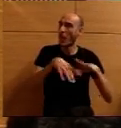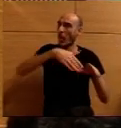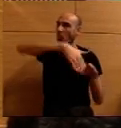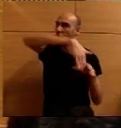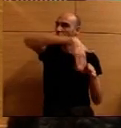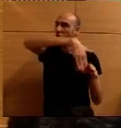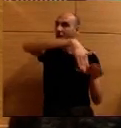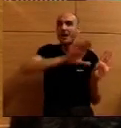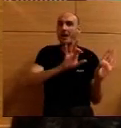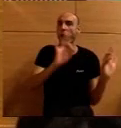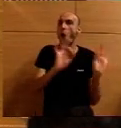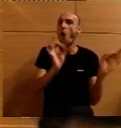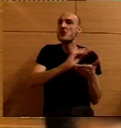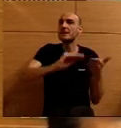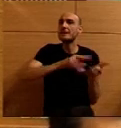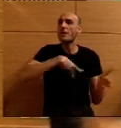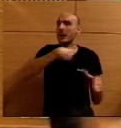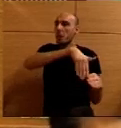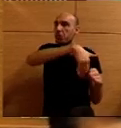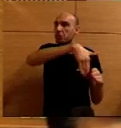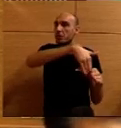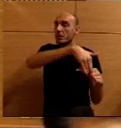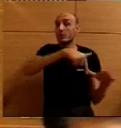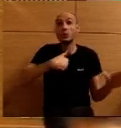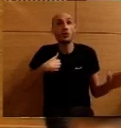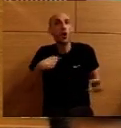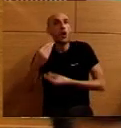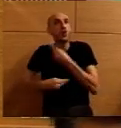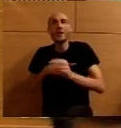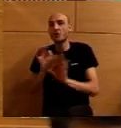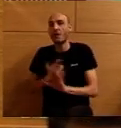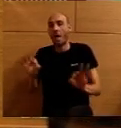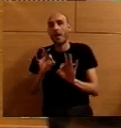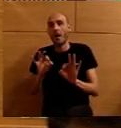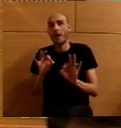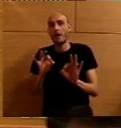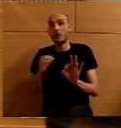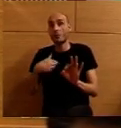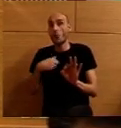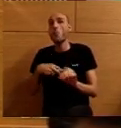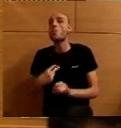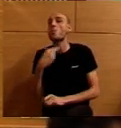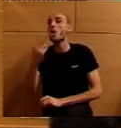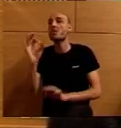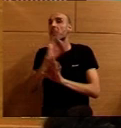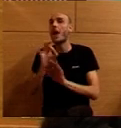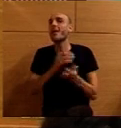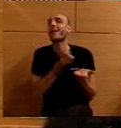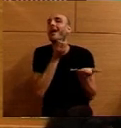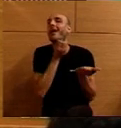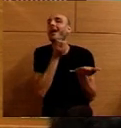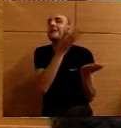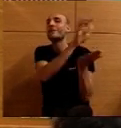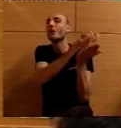he dit de les meues paraules i que he afirmat és que anem a votar en contra. Tot el demés està tret de l'expedient, de l'acta i